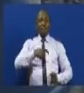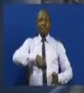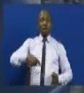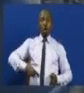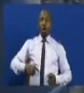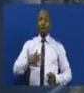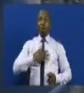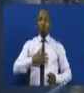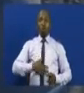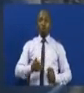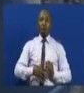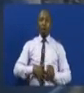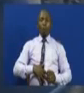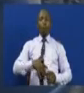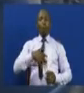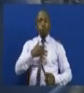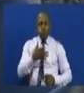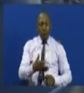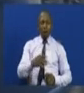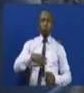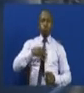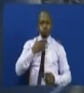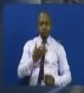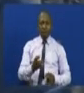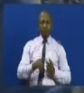kucheua. Kwa hiyo alikuwa anasema